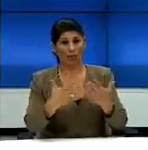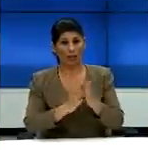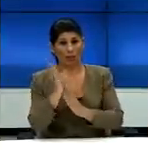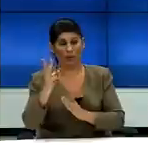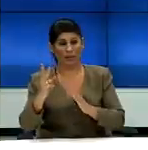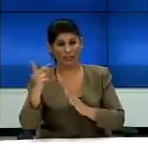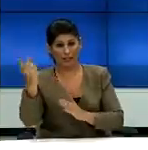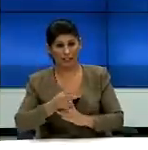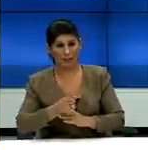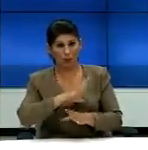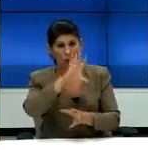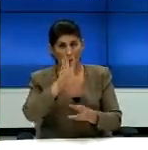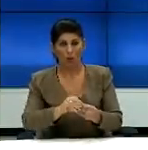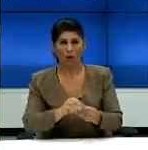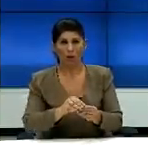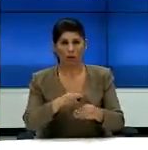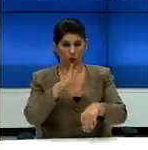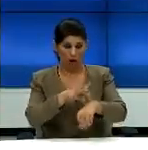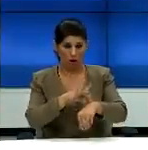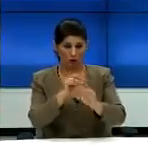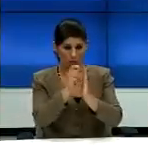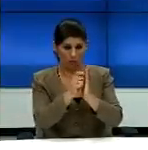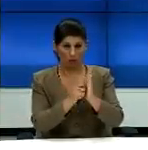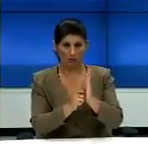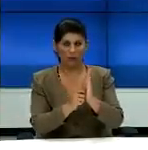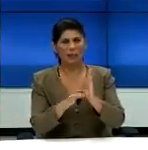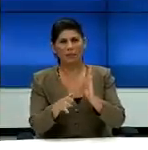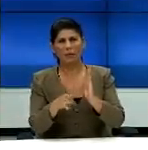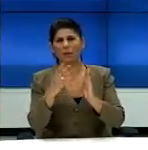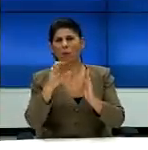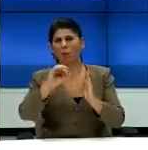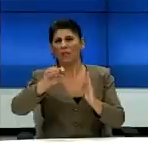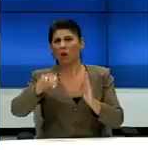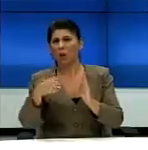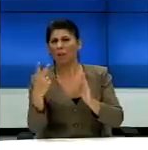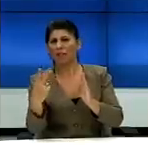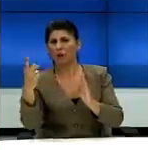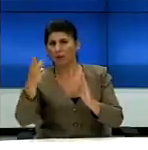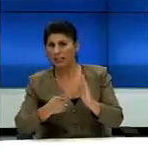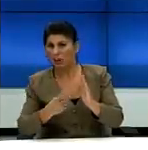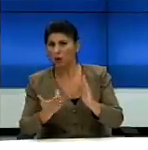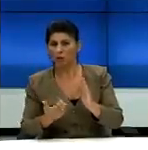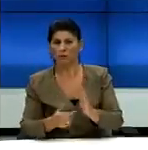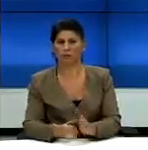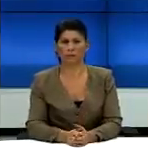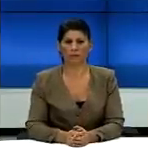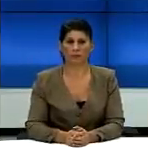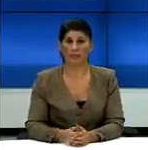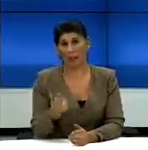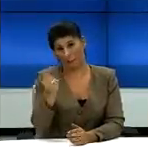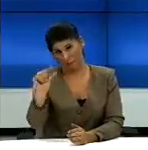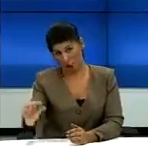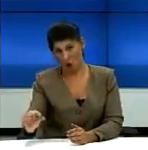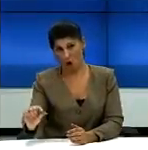10-12% το σύνολο των κρουσμάτων που καταγράφεται είναι μόλις 0,2%. Μικρό